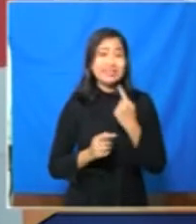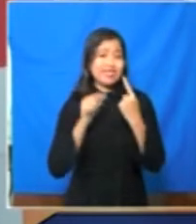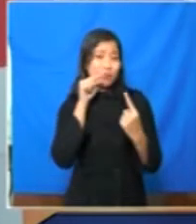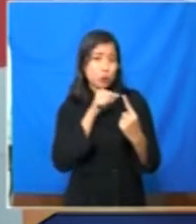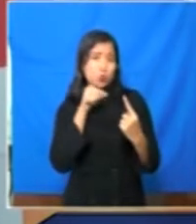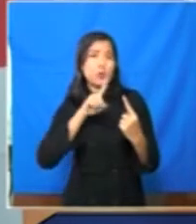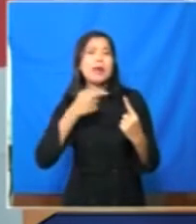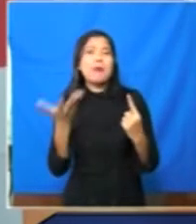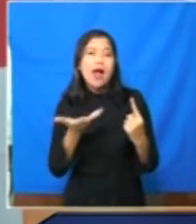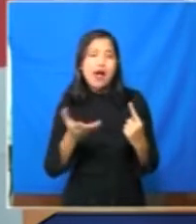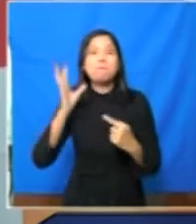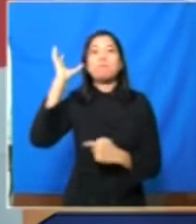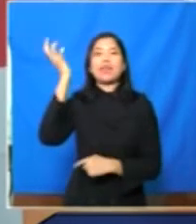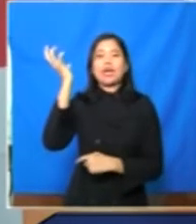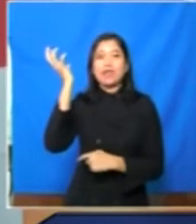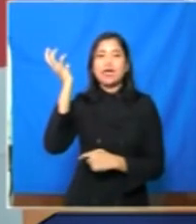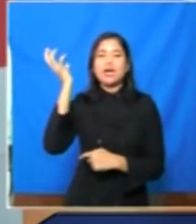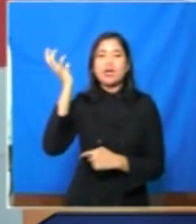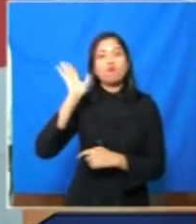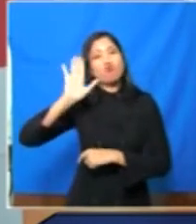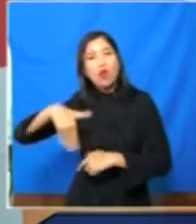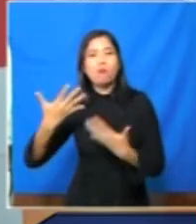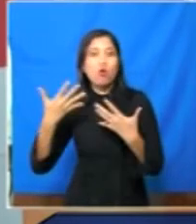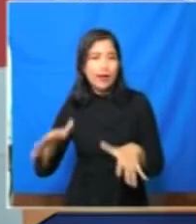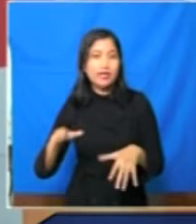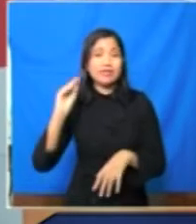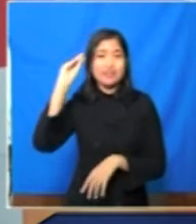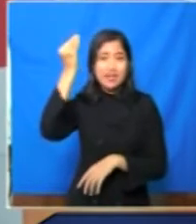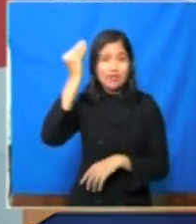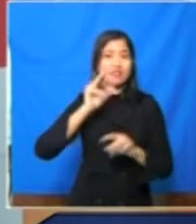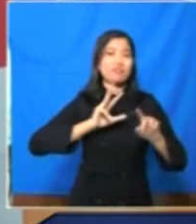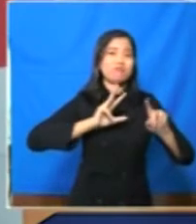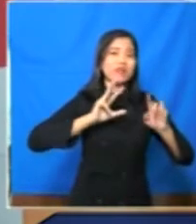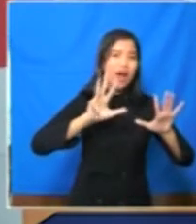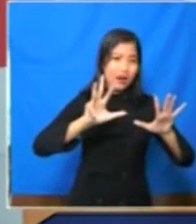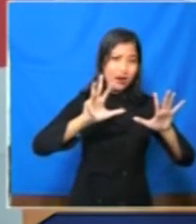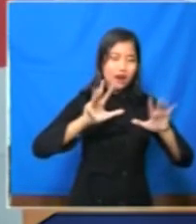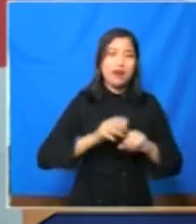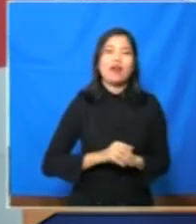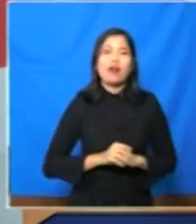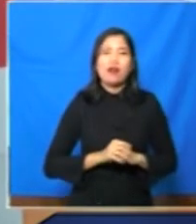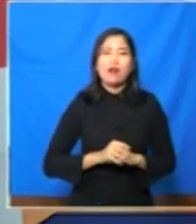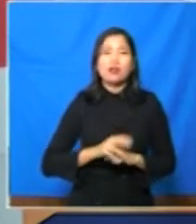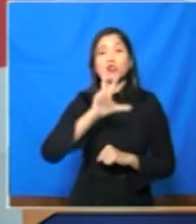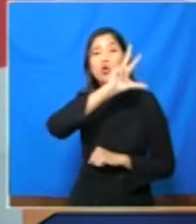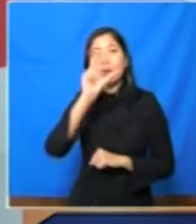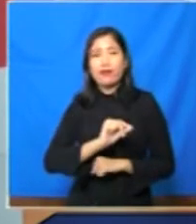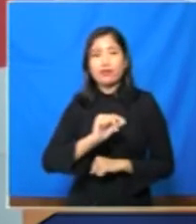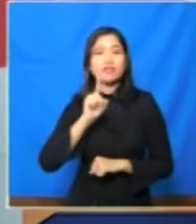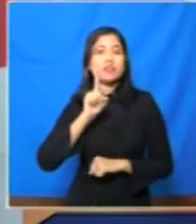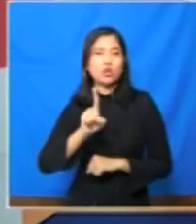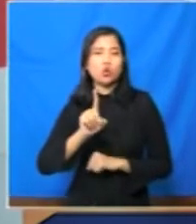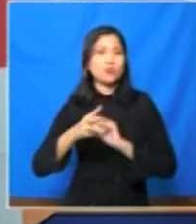sudah bisa pulang kemudian Jakarta 9 kasus Kemudian dari Jawa Barat satu kasus